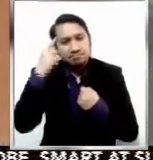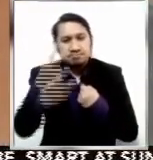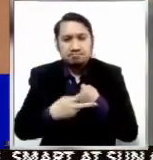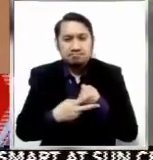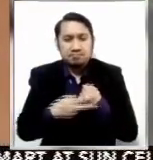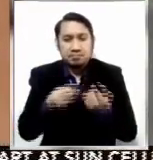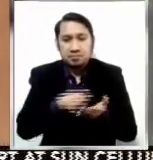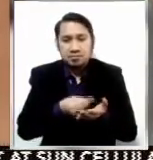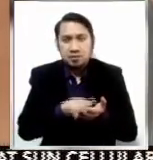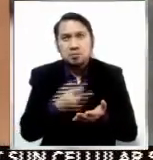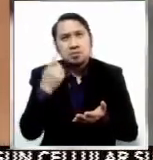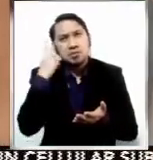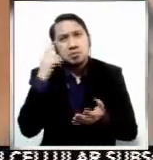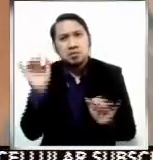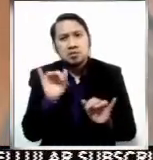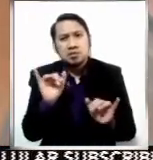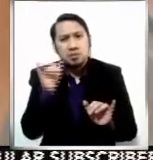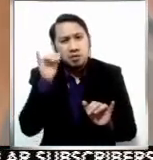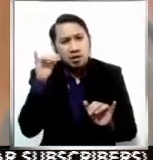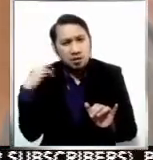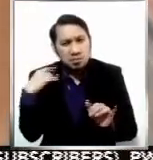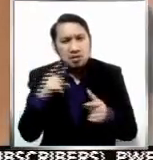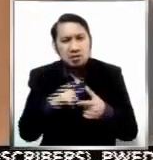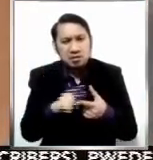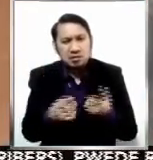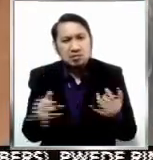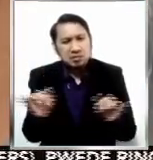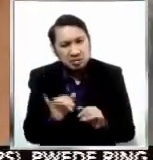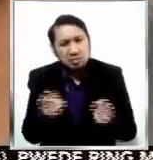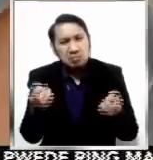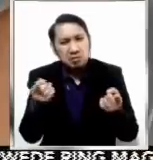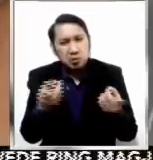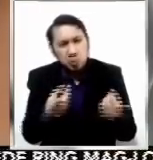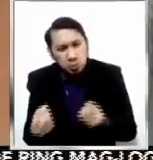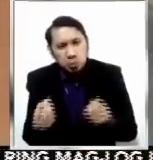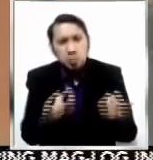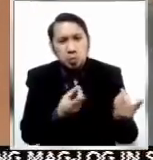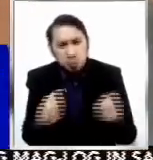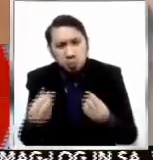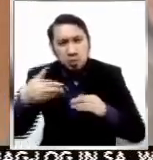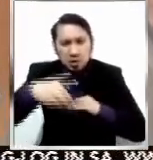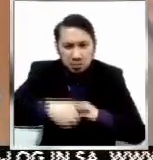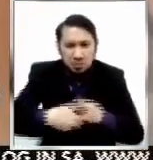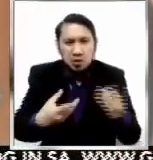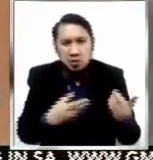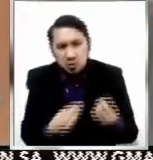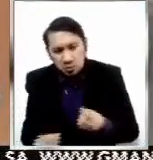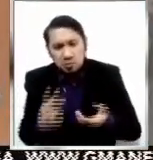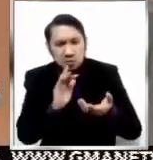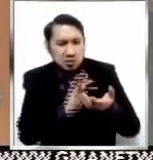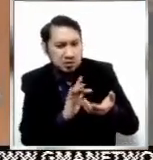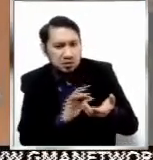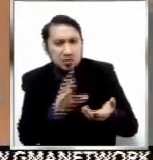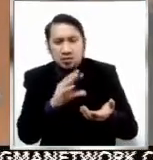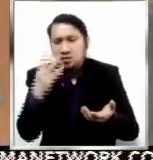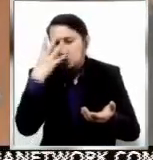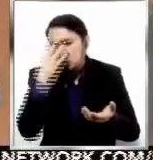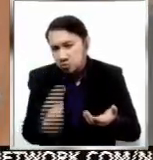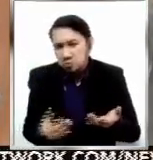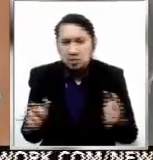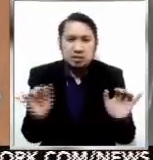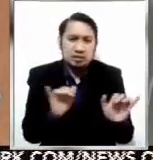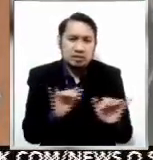at ganito na naman gagawin ko pagdating ng gabi. Ganto na ang cellphone, tas matutulog na sa gabi. Ba, naisip